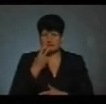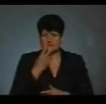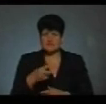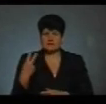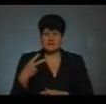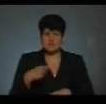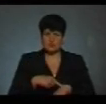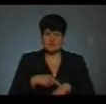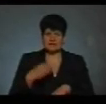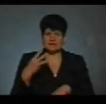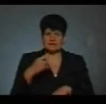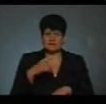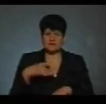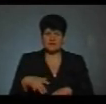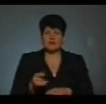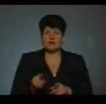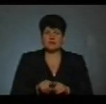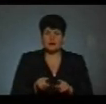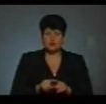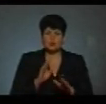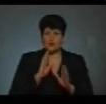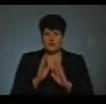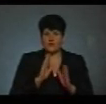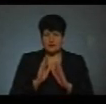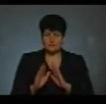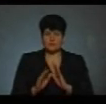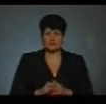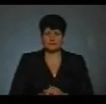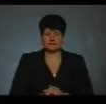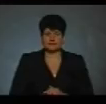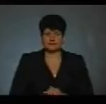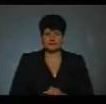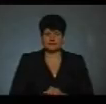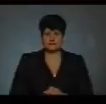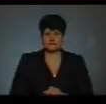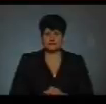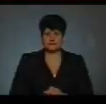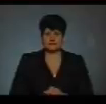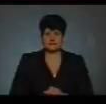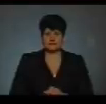20:30, а також заходьте на наш сайт і Facebook-сторінку. До зустрічі в 20:30.